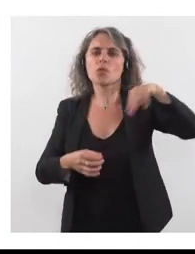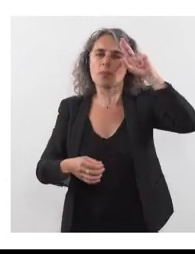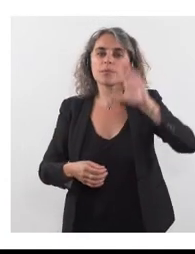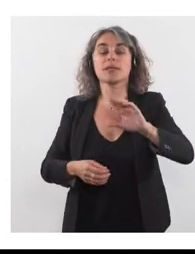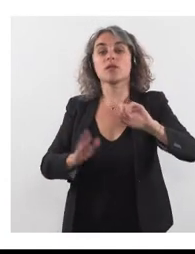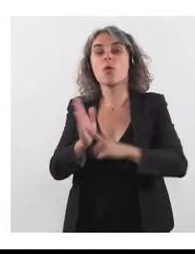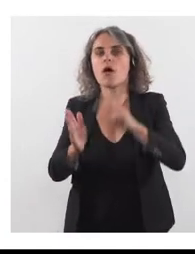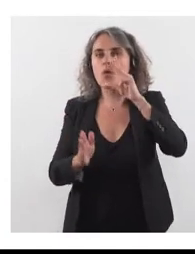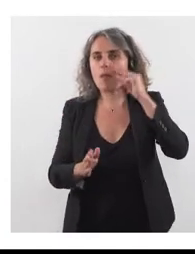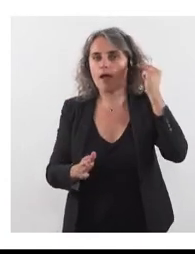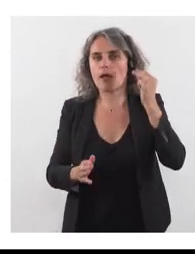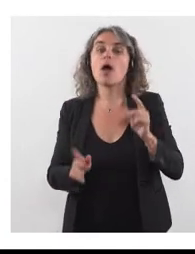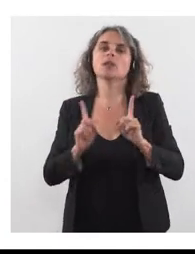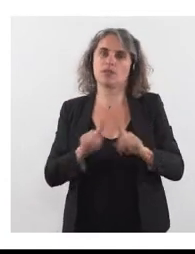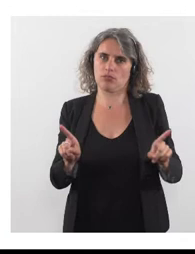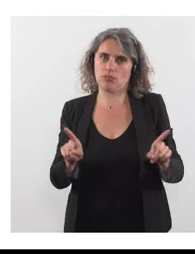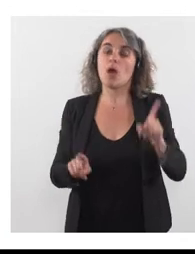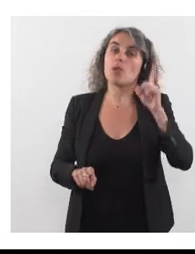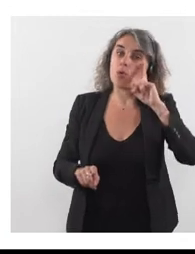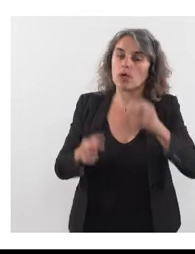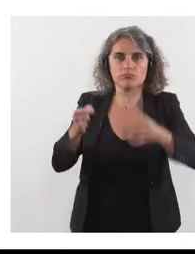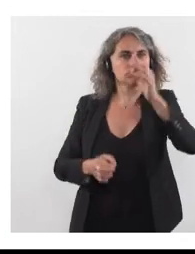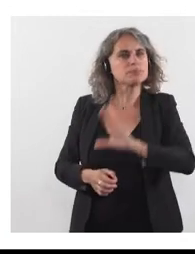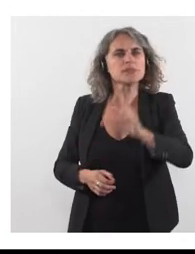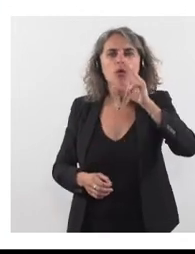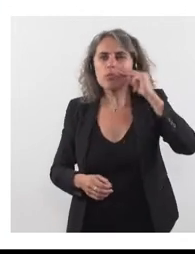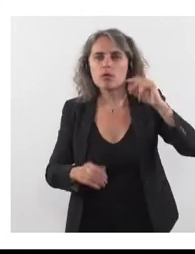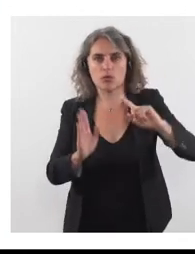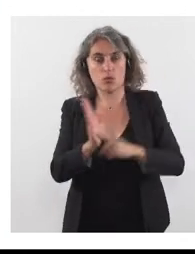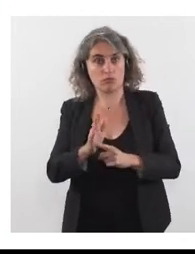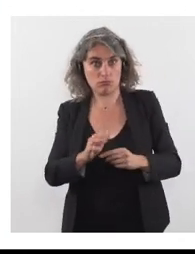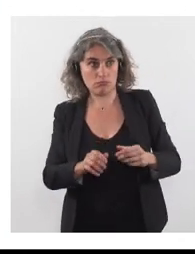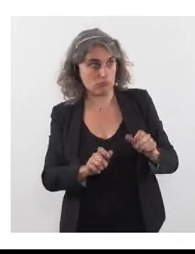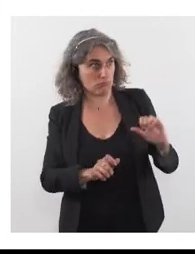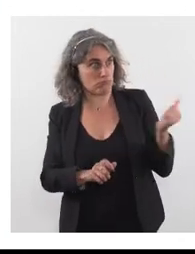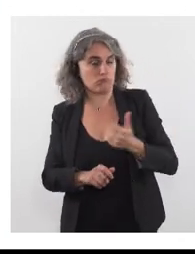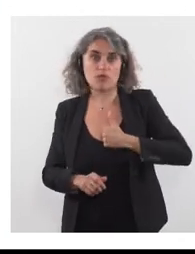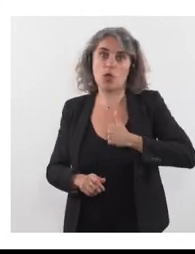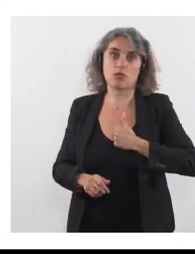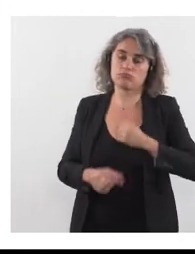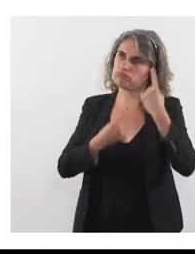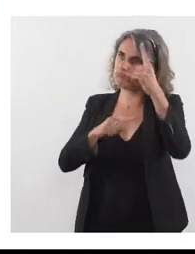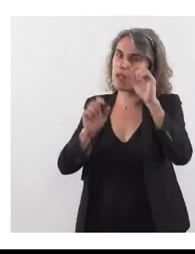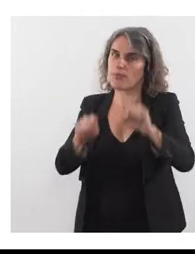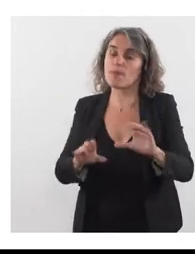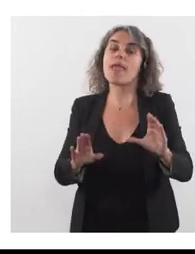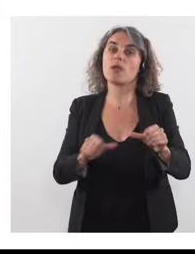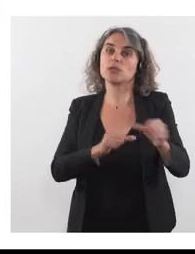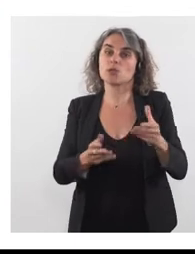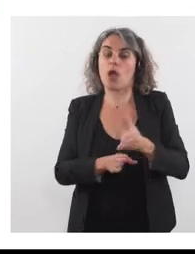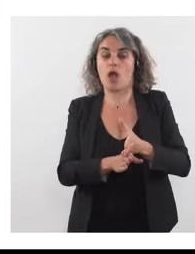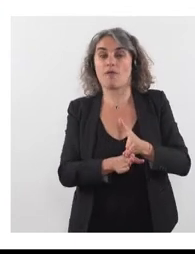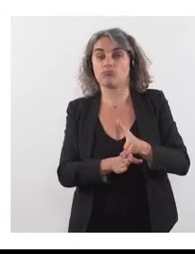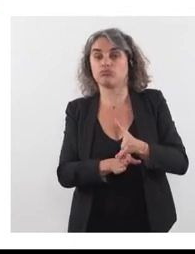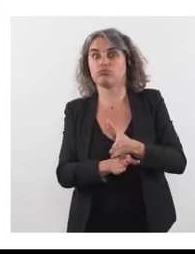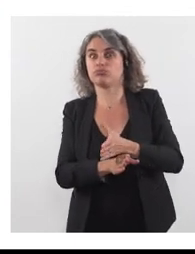différente, parce que devant la Cour européenne des droits de l'homme, ben, à la fois on peut avoir des requêtes individuelles, mais on doit avoir épuisé les voies de recours internes, donc ça